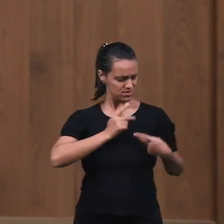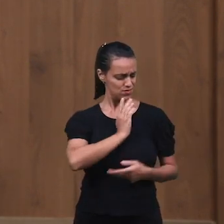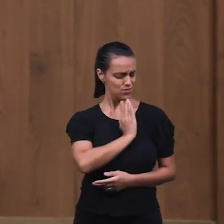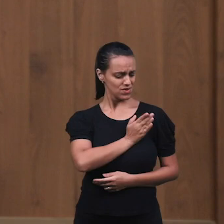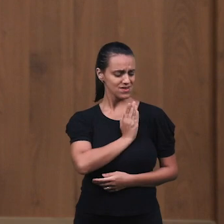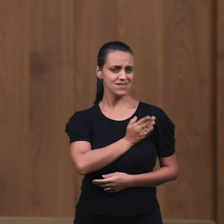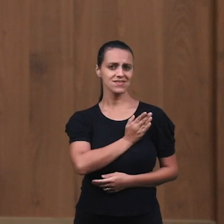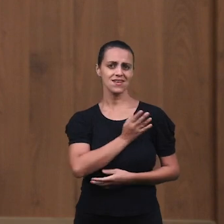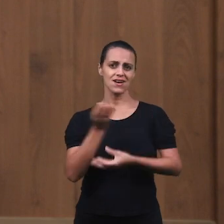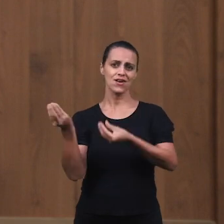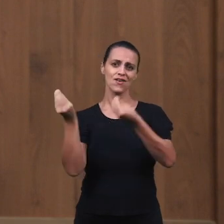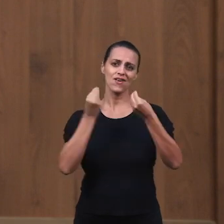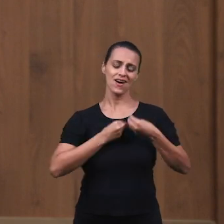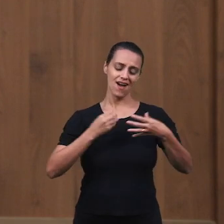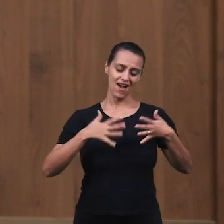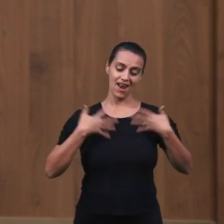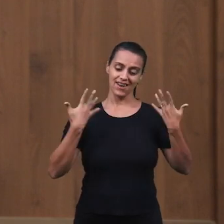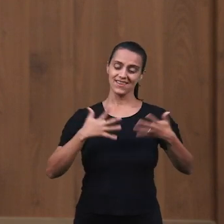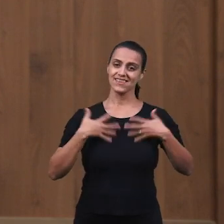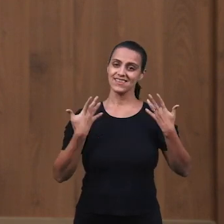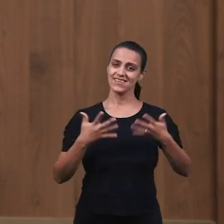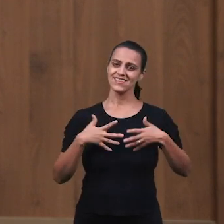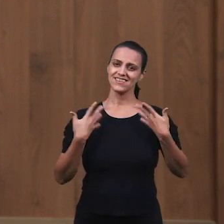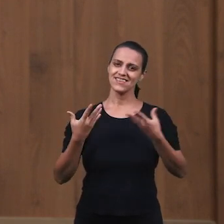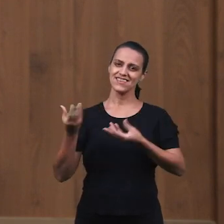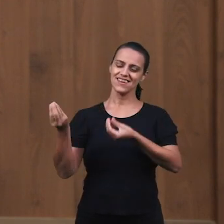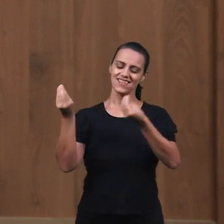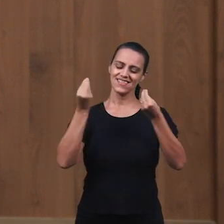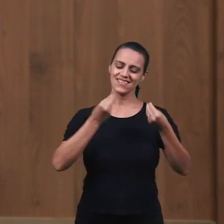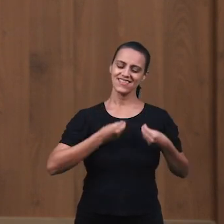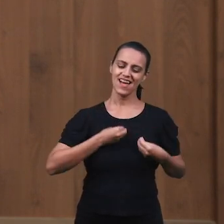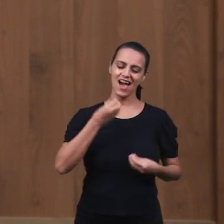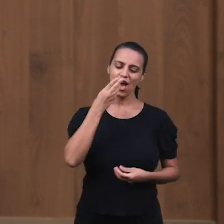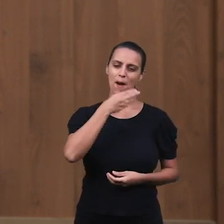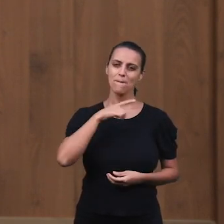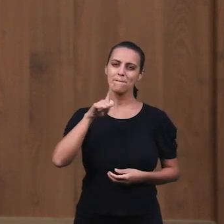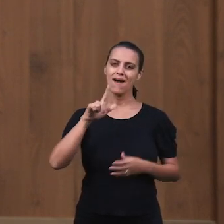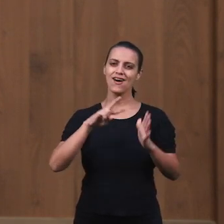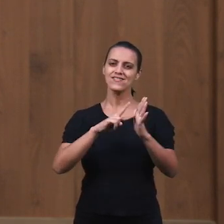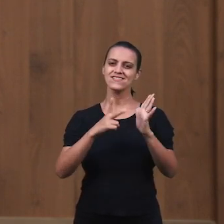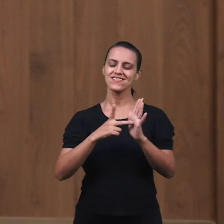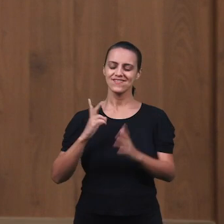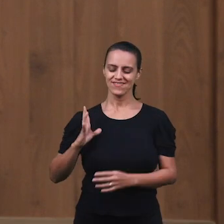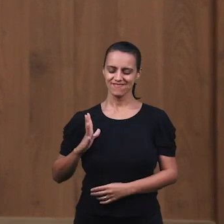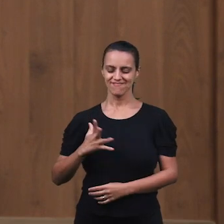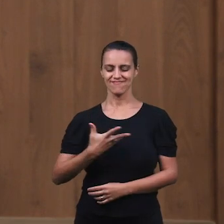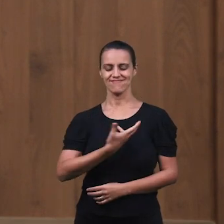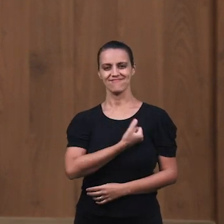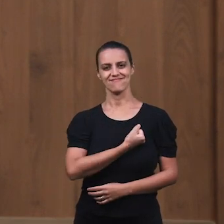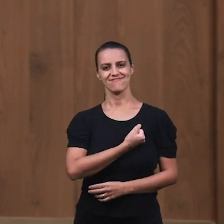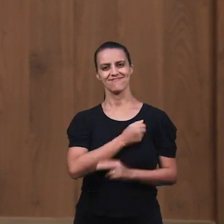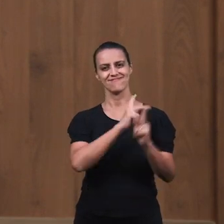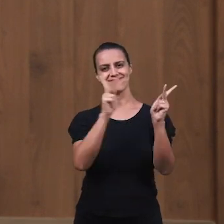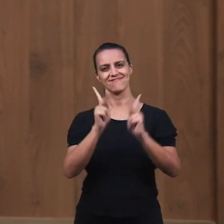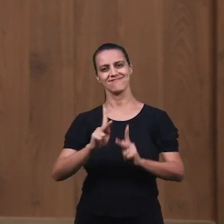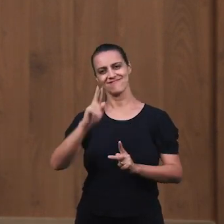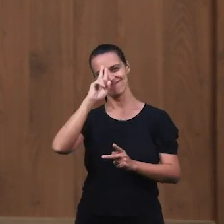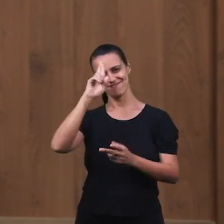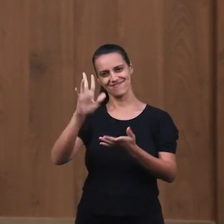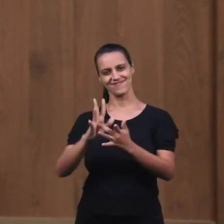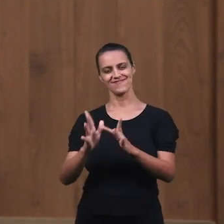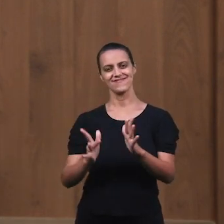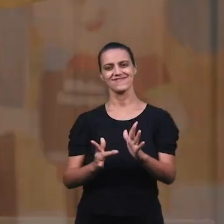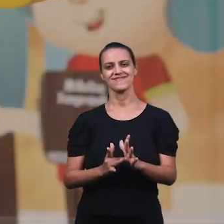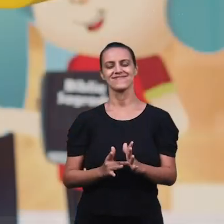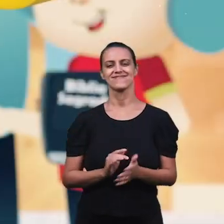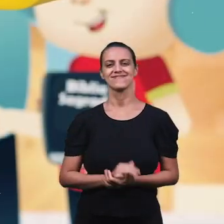pour nous donner la joie et donner le doux miel du salut. La paix du Seigneur Jésus.